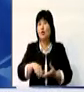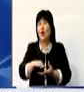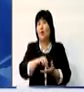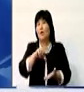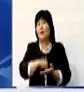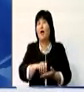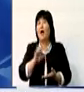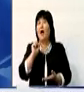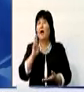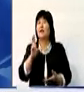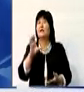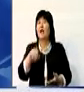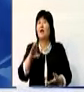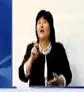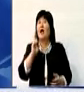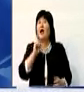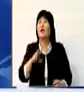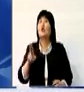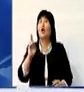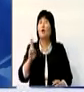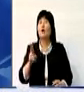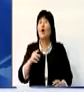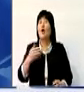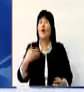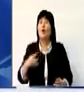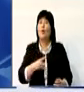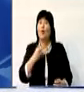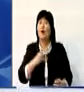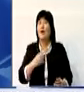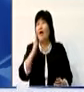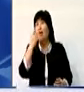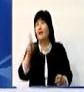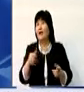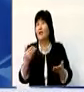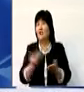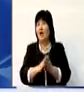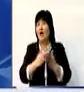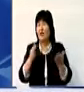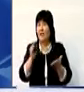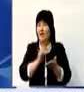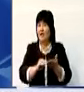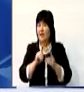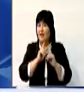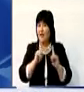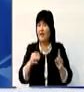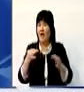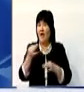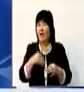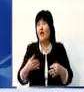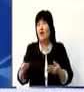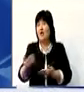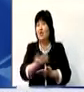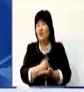мүшесі ақын Сатири Қазына Өзденбаеваның «Көңіл әйнегі» атты жаңа кітабы жарық көрді. Еңбекте автордың сырлы да шуақты әңгімелері